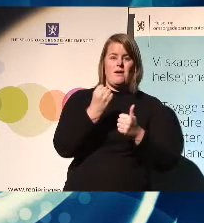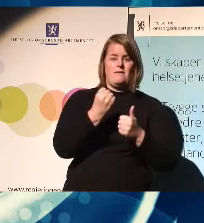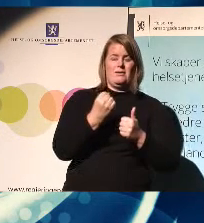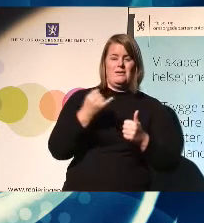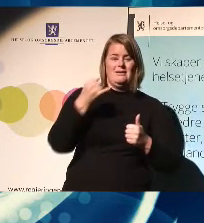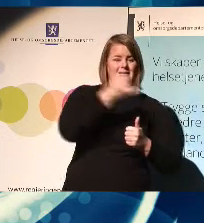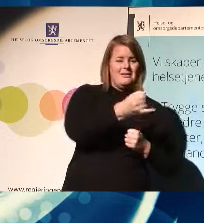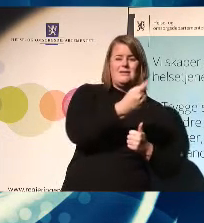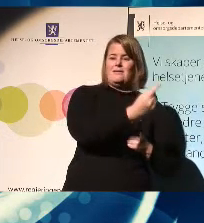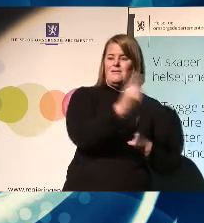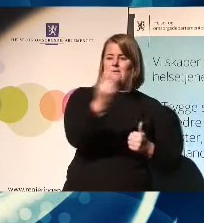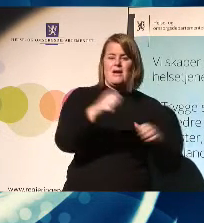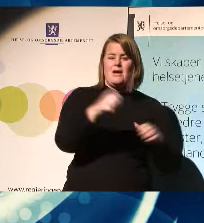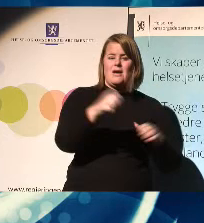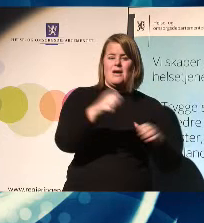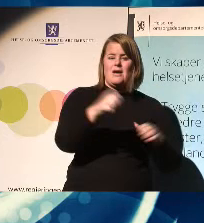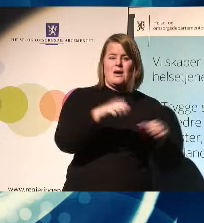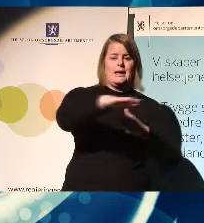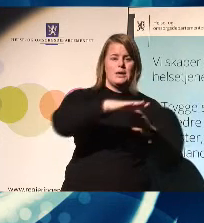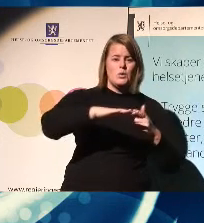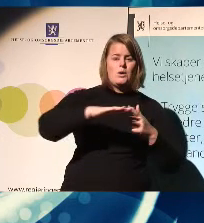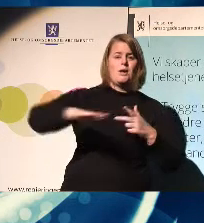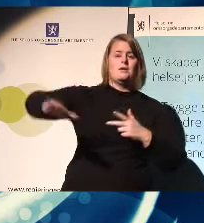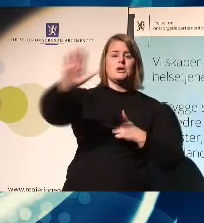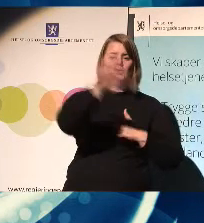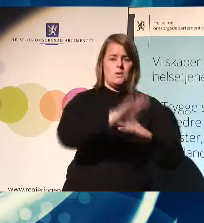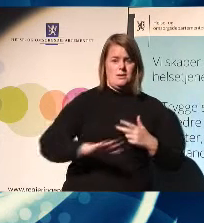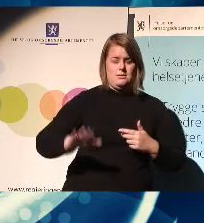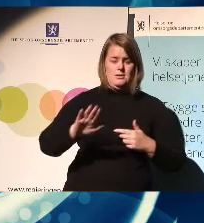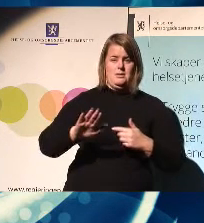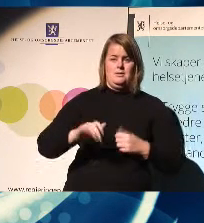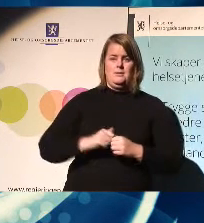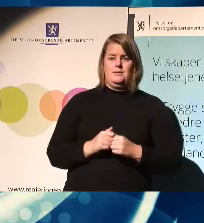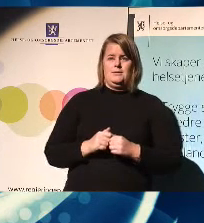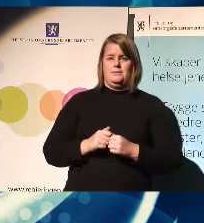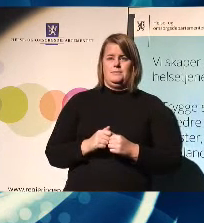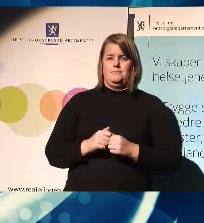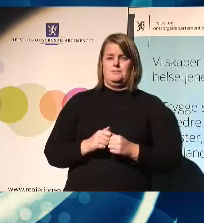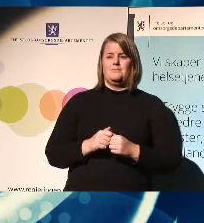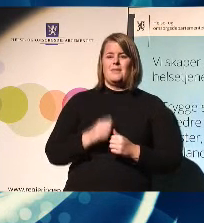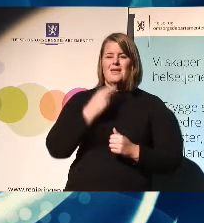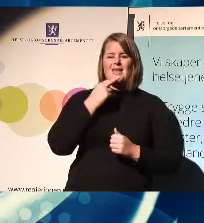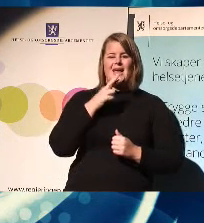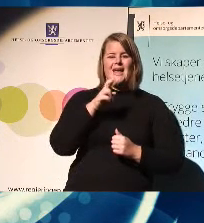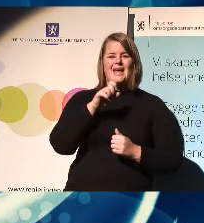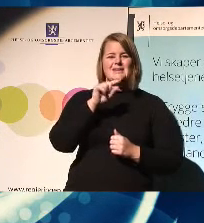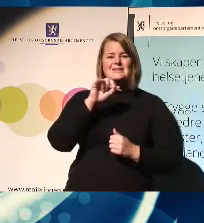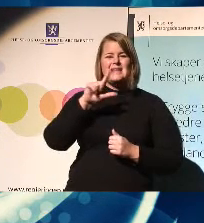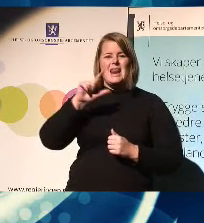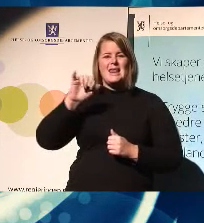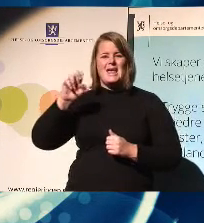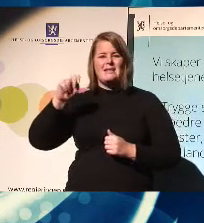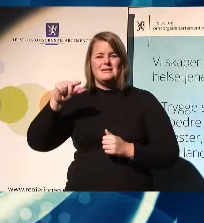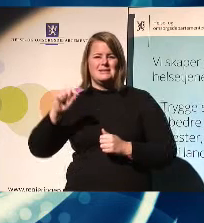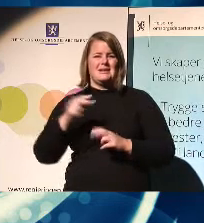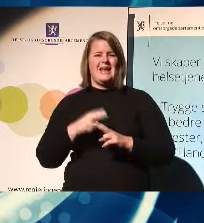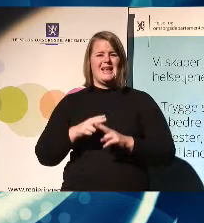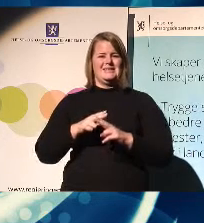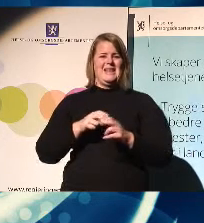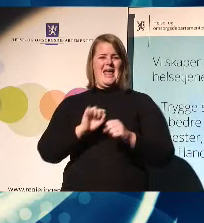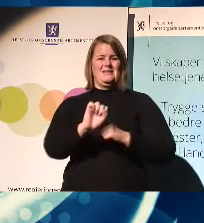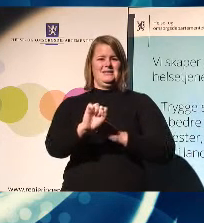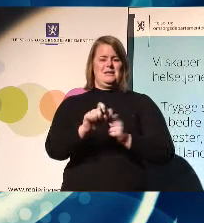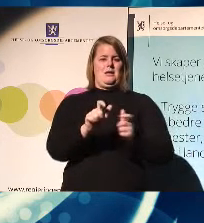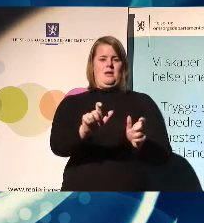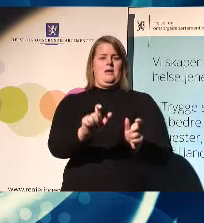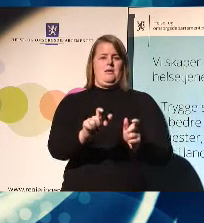enkelte, i kommuner, i regioner og nasjonalt. Og de bruker dette resiliensbegrepet som dere er veldig kjent med. Vi må jobbe etter